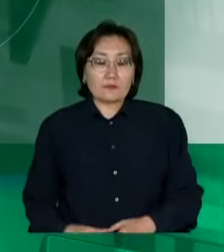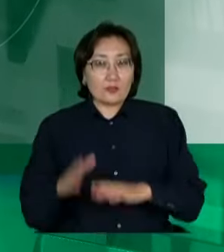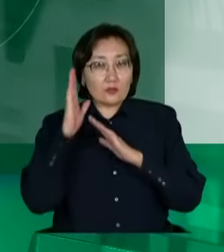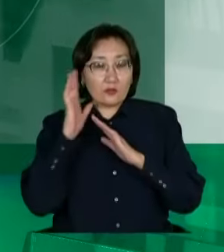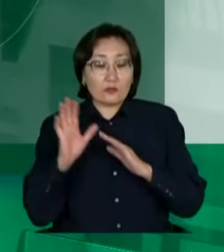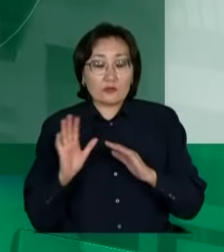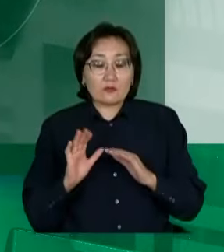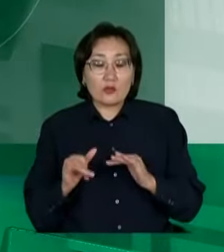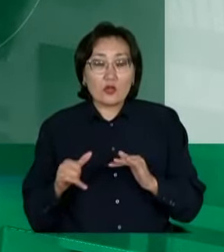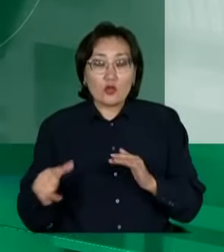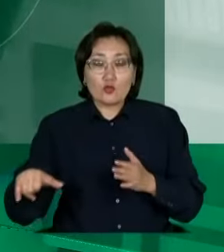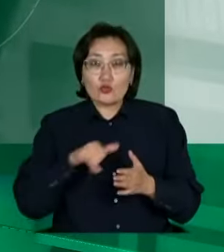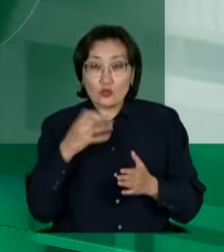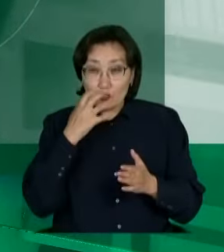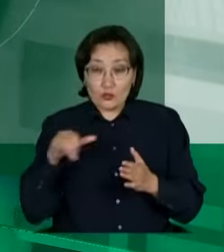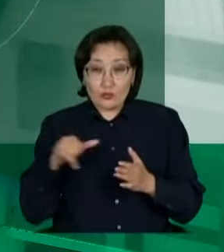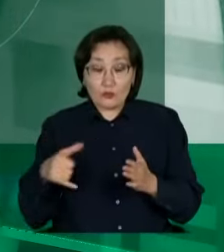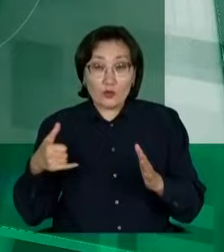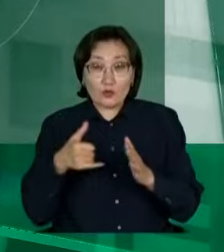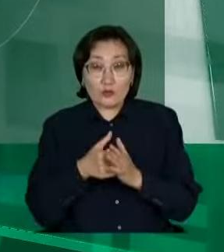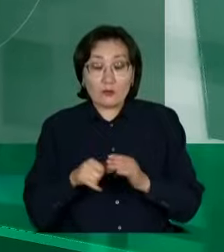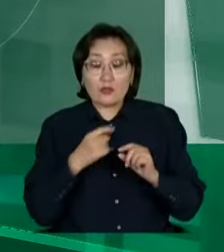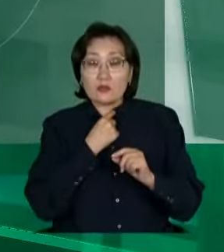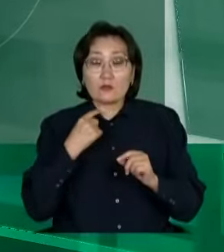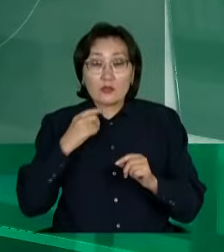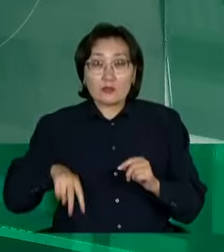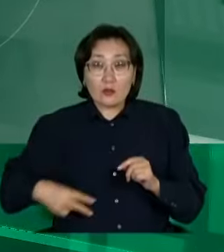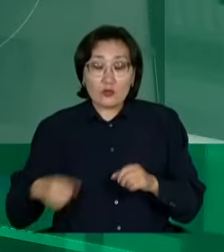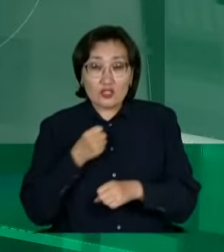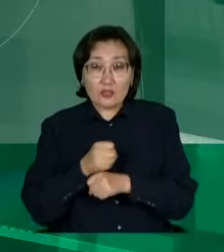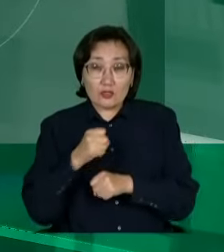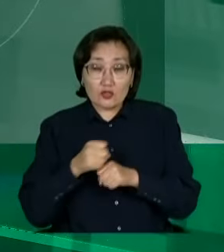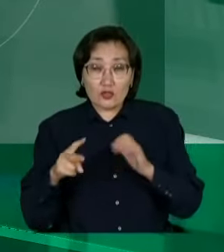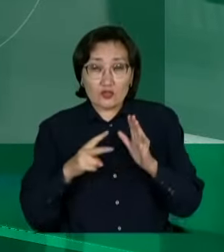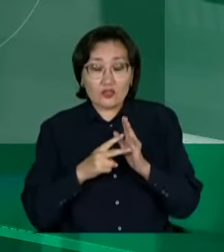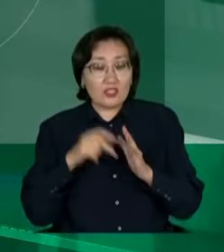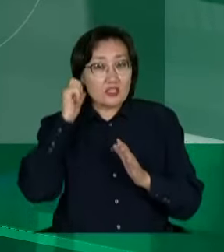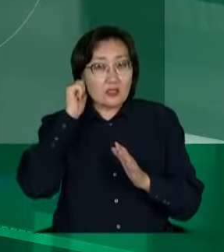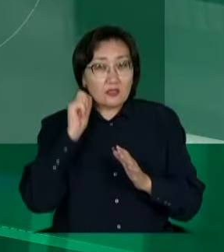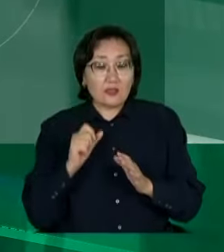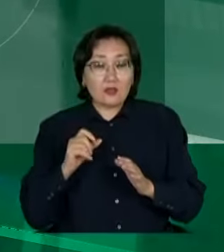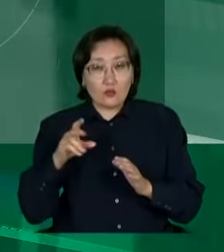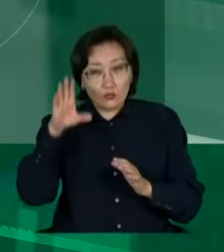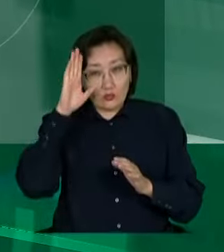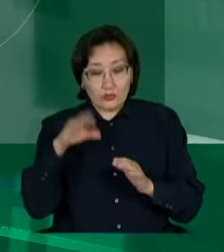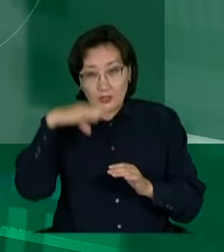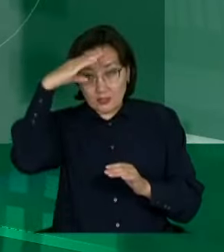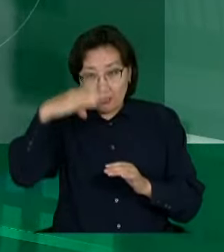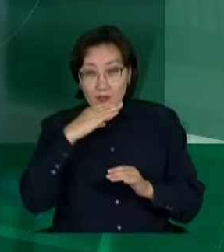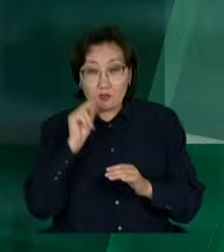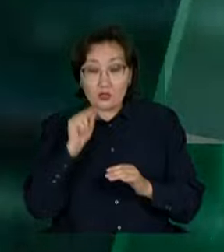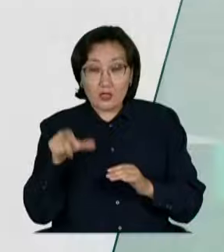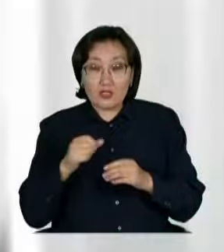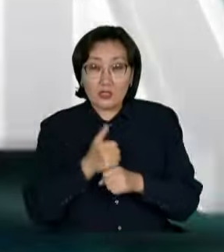Ұйықтамаған үшін үтікпен күйдірген, Талдықорғанда тәрбиешілерден зәбір көрген 7 жастағы ұлдың әкесі кінәлілерді қатаң жазалауды